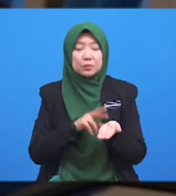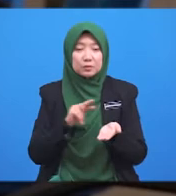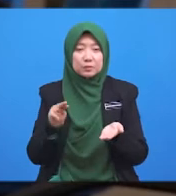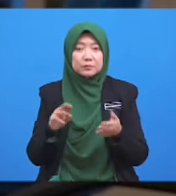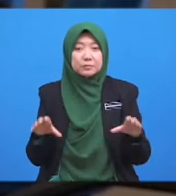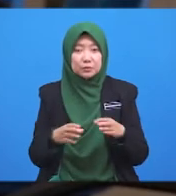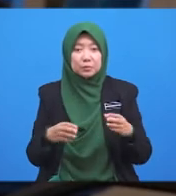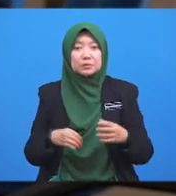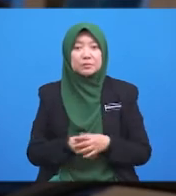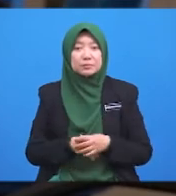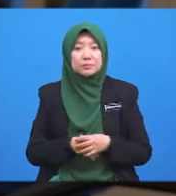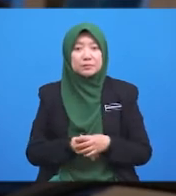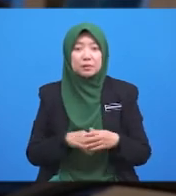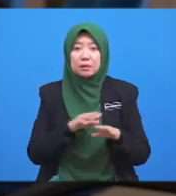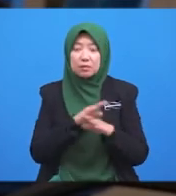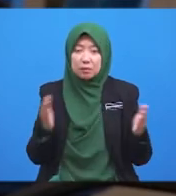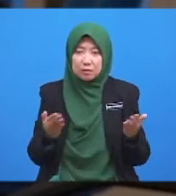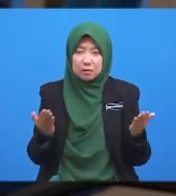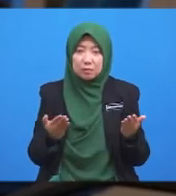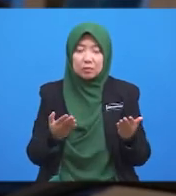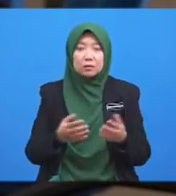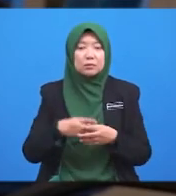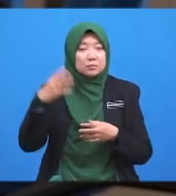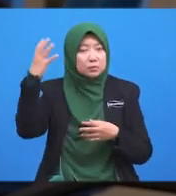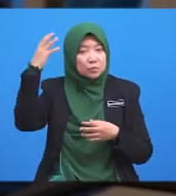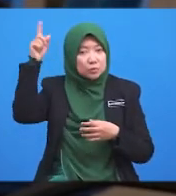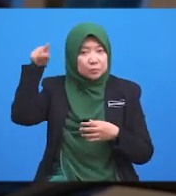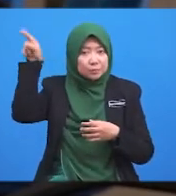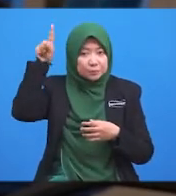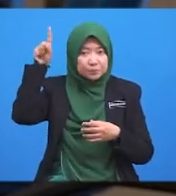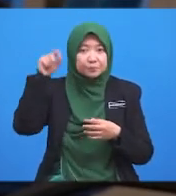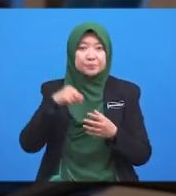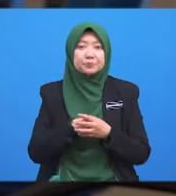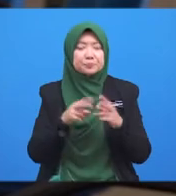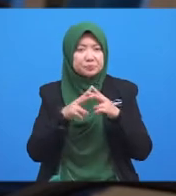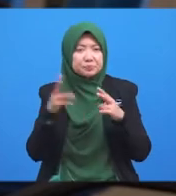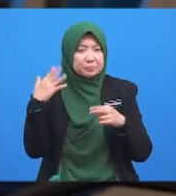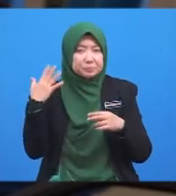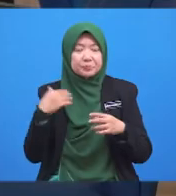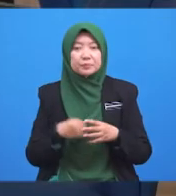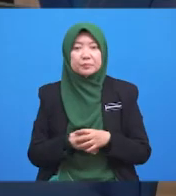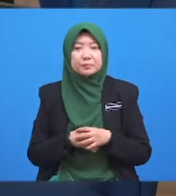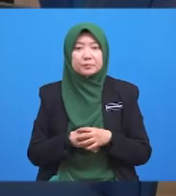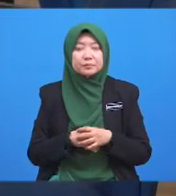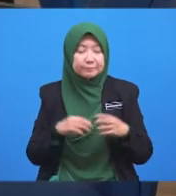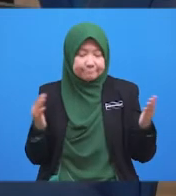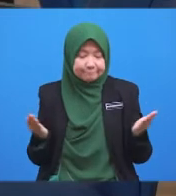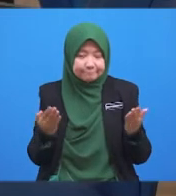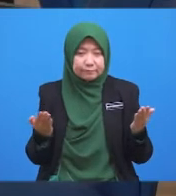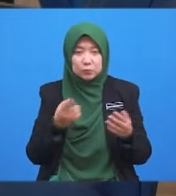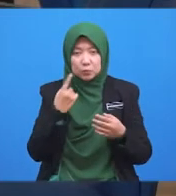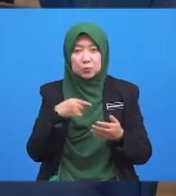rawatan dilakukan. Tidak digalakkan berjemur di bawah sinar matahari yang terik.